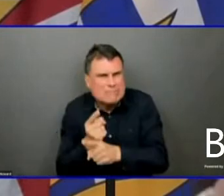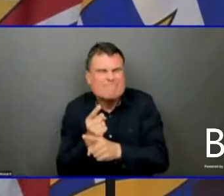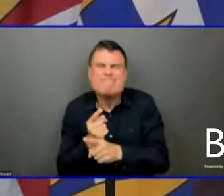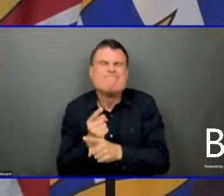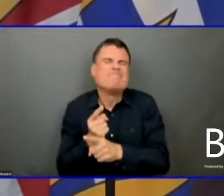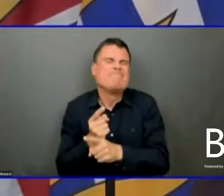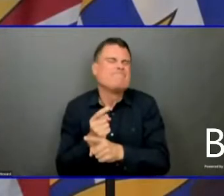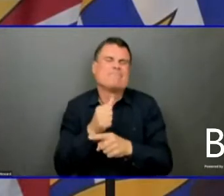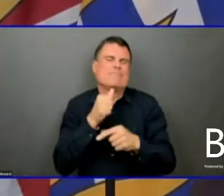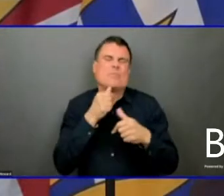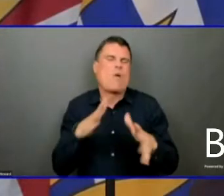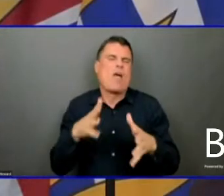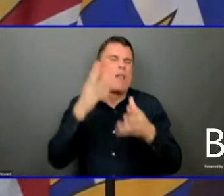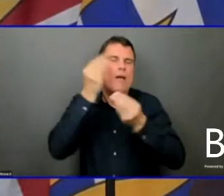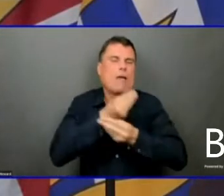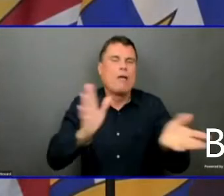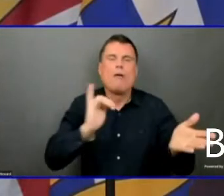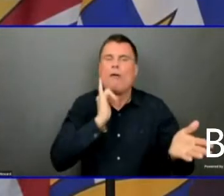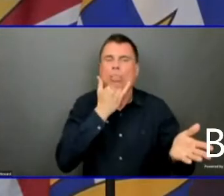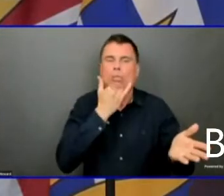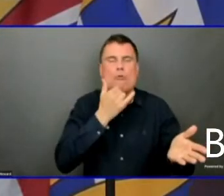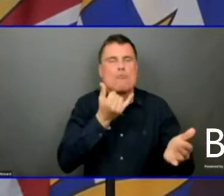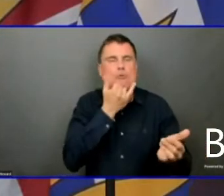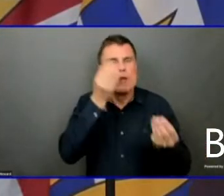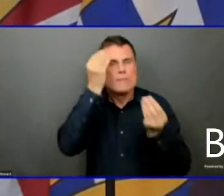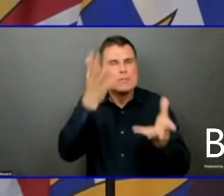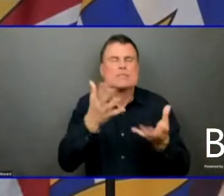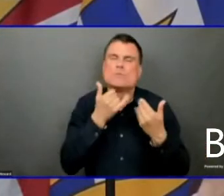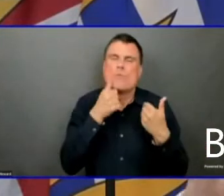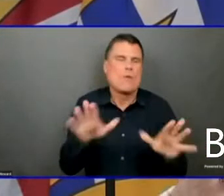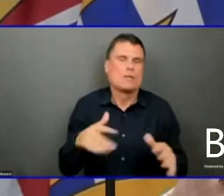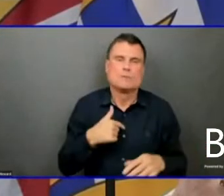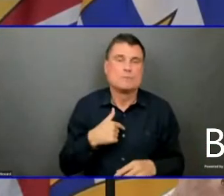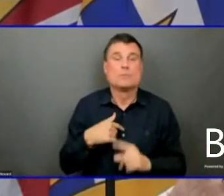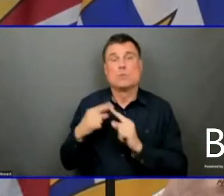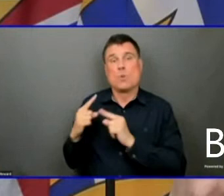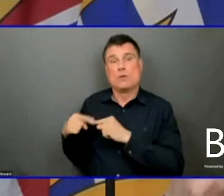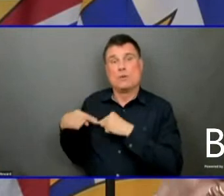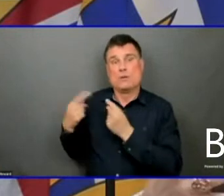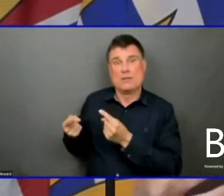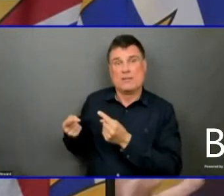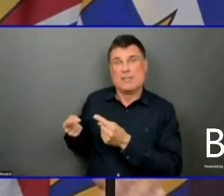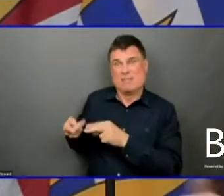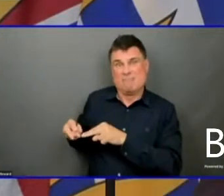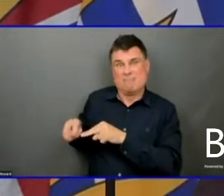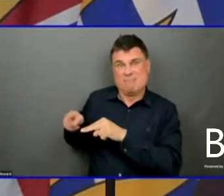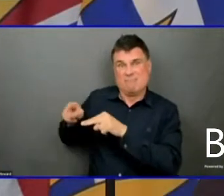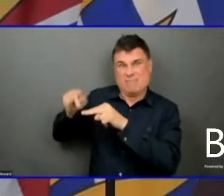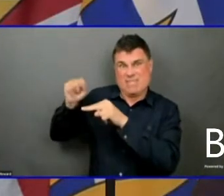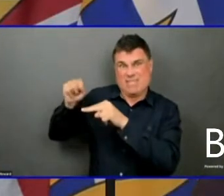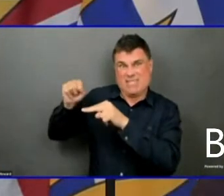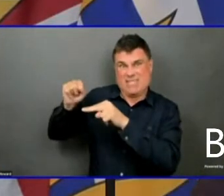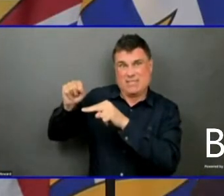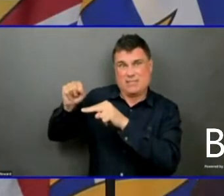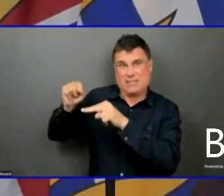以这个即使也没有多少意义，多少人监视居住。